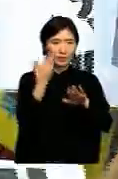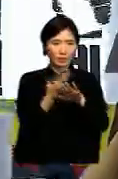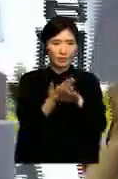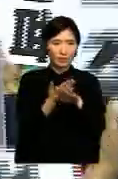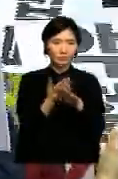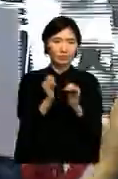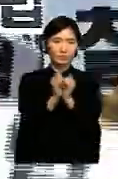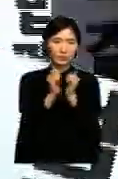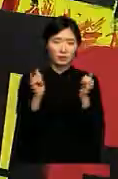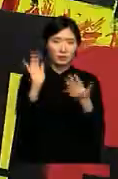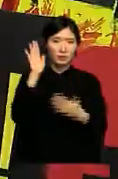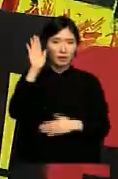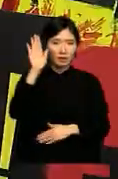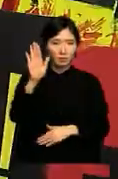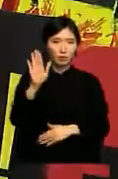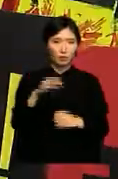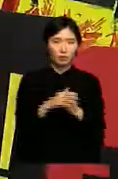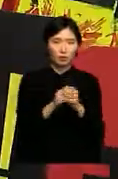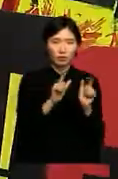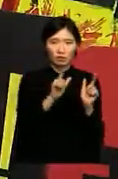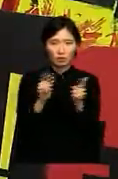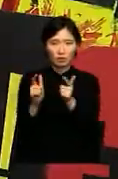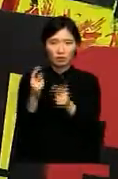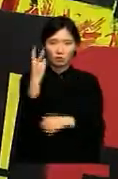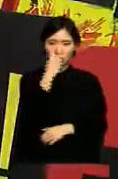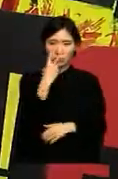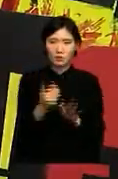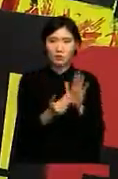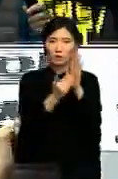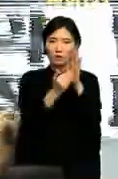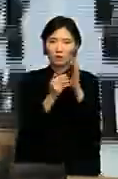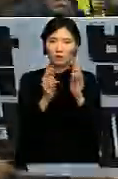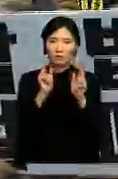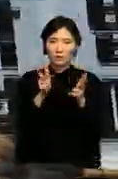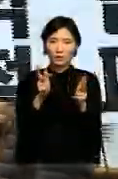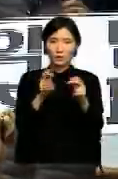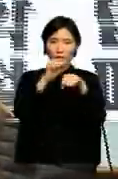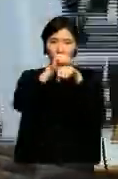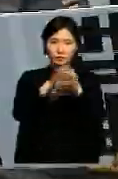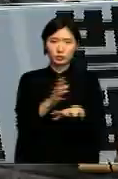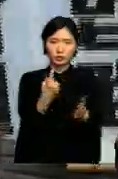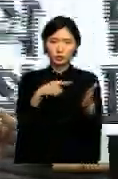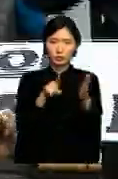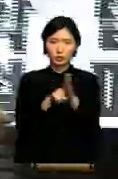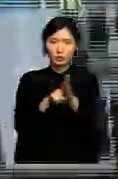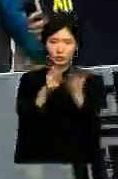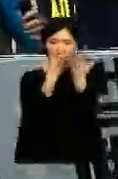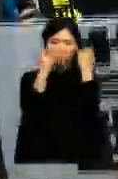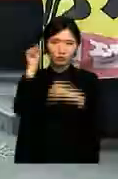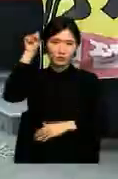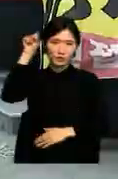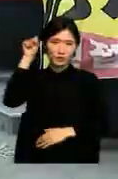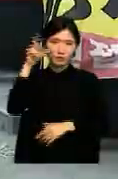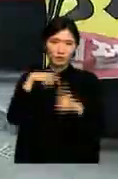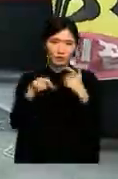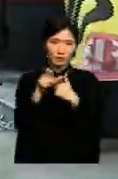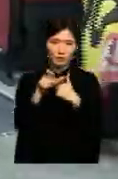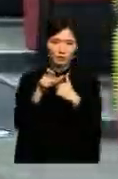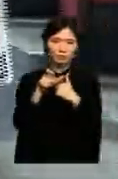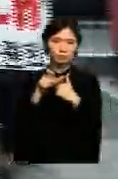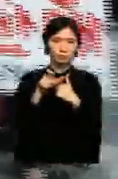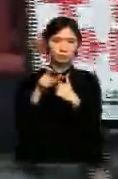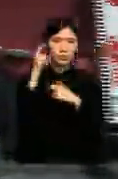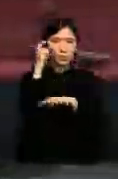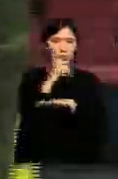주민들은 앞으로 지장물 조사 군문동 사업 백지화를 위해 투쟁 수위를 높여 나갈 계획이라고 밝혔습니다 인라이브